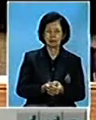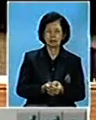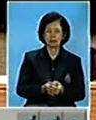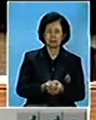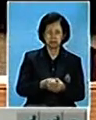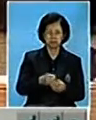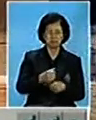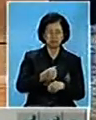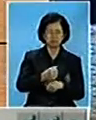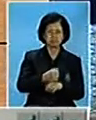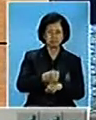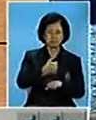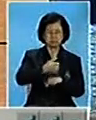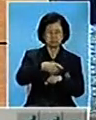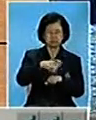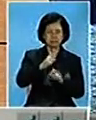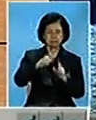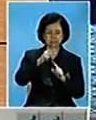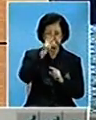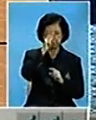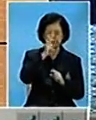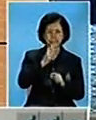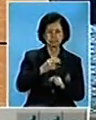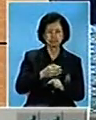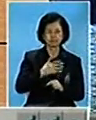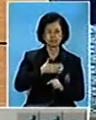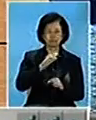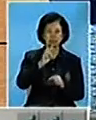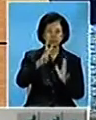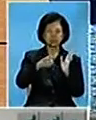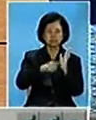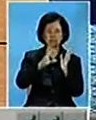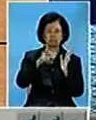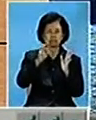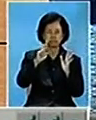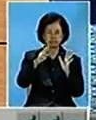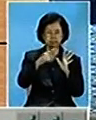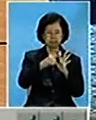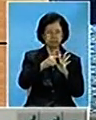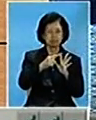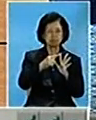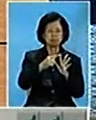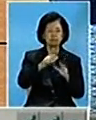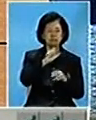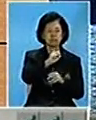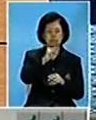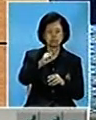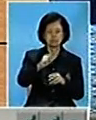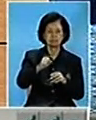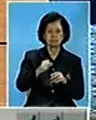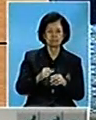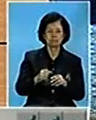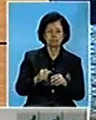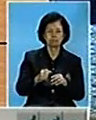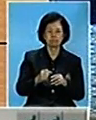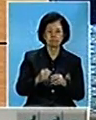ท่านประธานที่เคารพกระผมนายวัชระเพชรทองสมาชิกสภาผู้แทนราษฎร